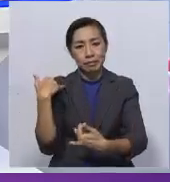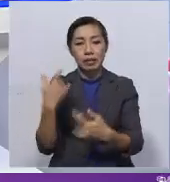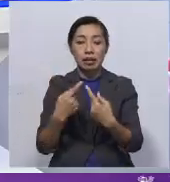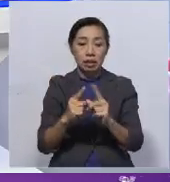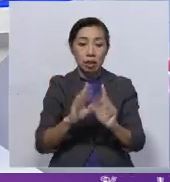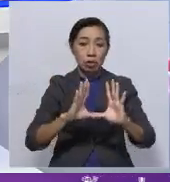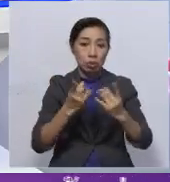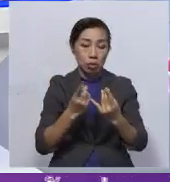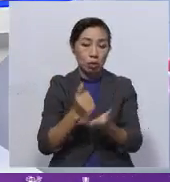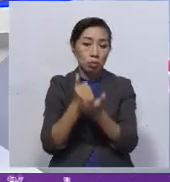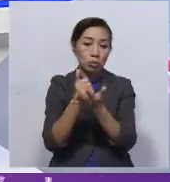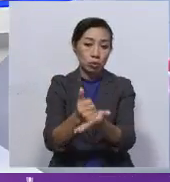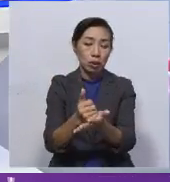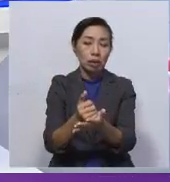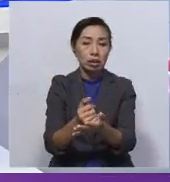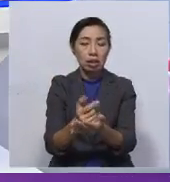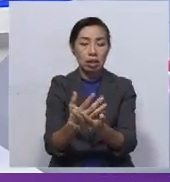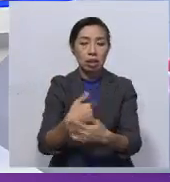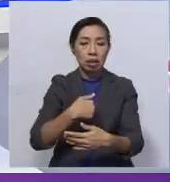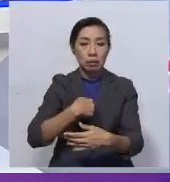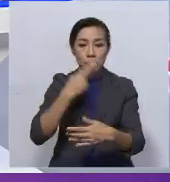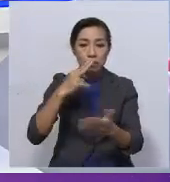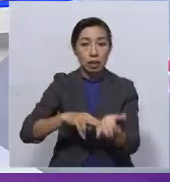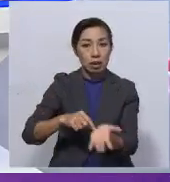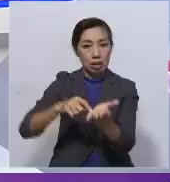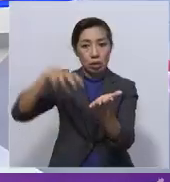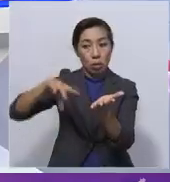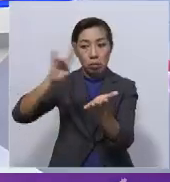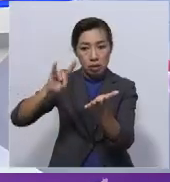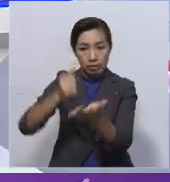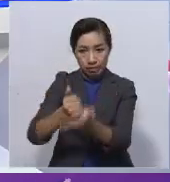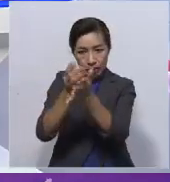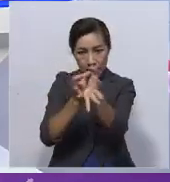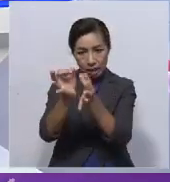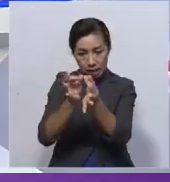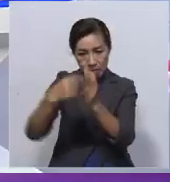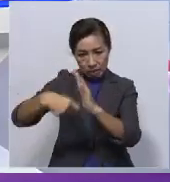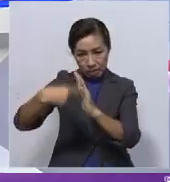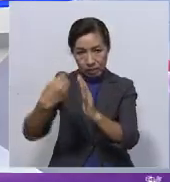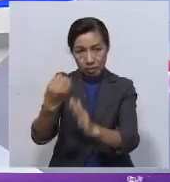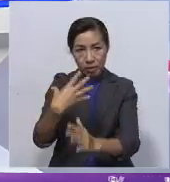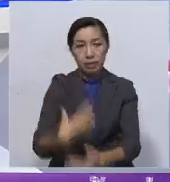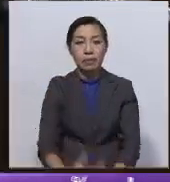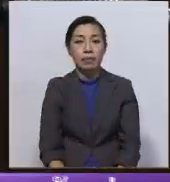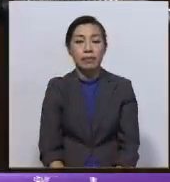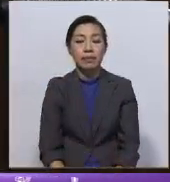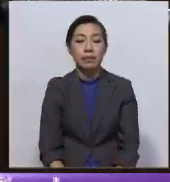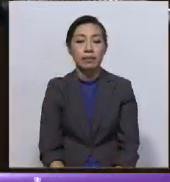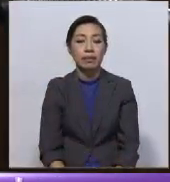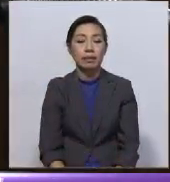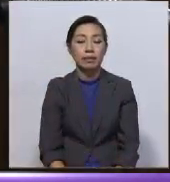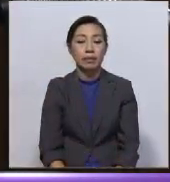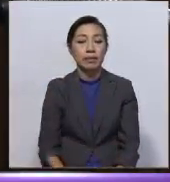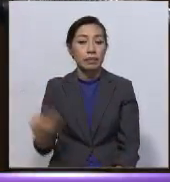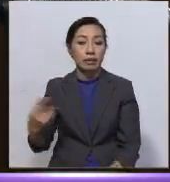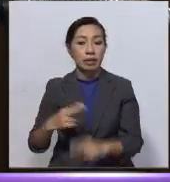ดค่ะทางชมรมช่วยเหลือเหยื่ออาชญากรรมได้ยื่นเรื่องให้กรมปศุสัตว์ชี้แจงข้อเท็จจริงในเรื่องดังกล่าวแล้วค่ะ